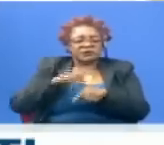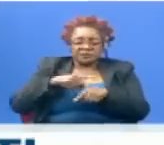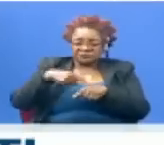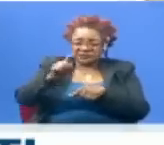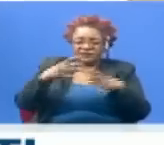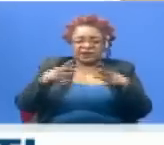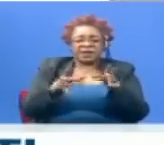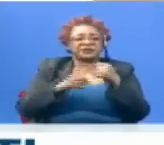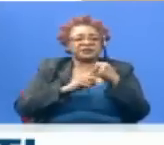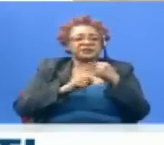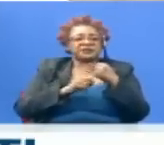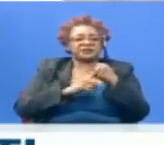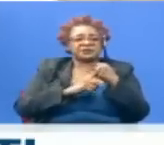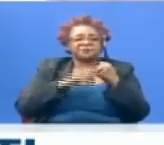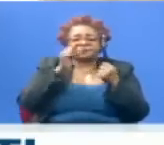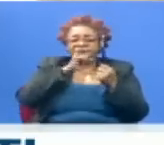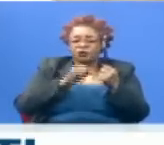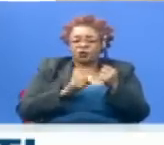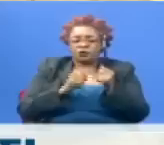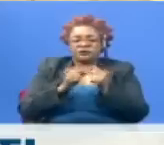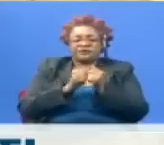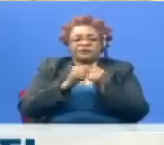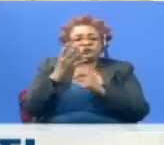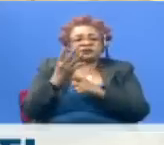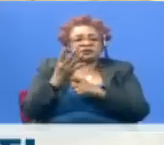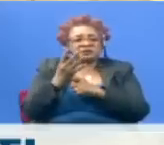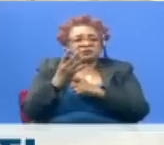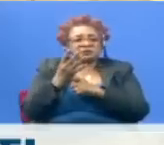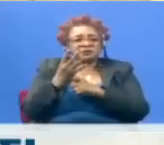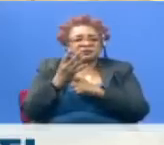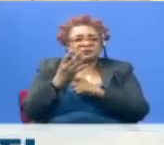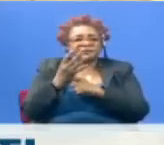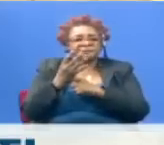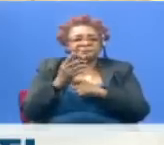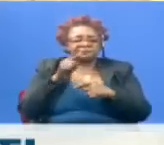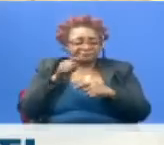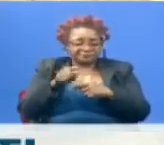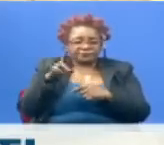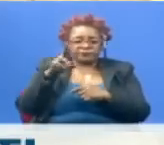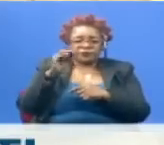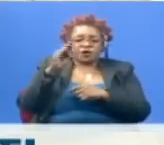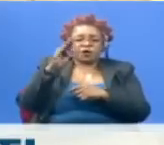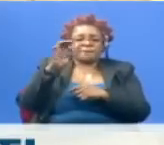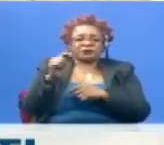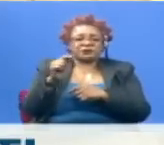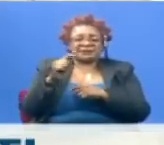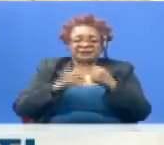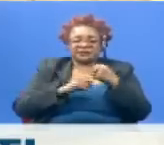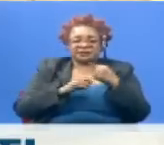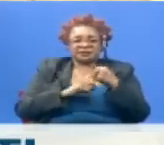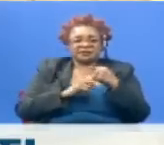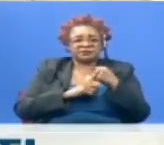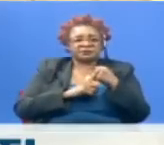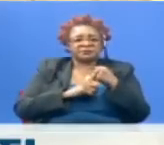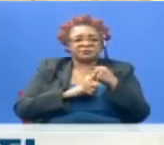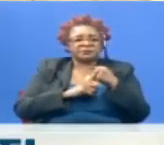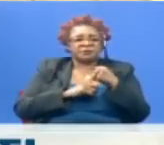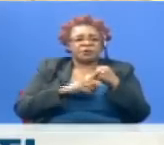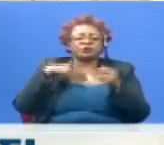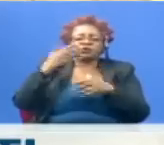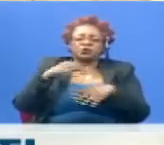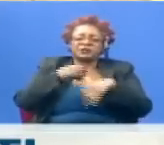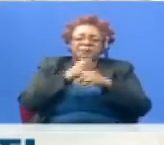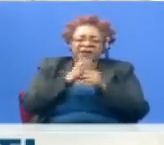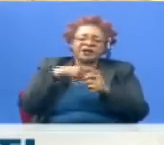6 akiwa na umri wa miaka 14. So hii ni robot ya 6. Nimekuwa nikiunda kila